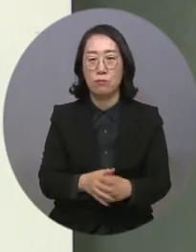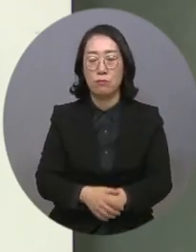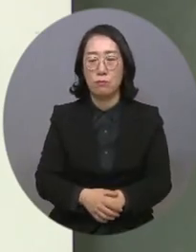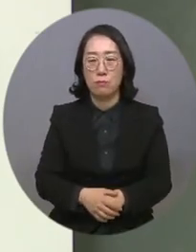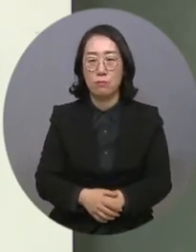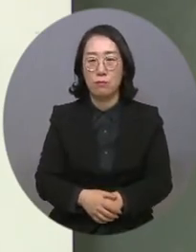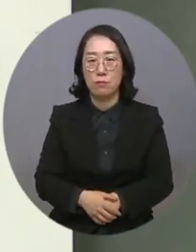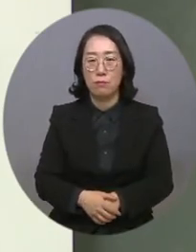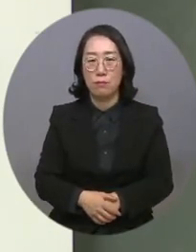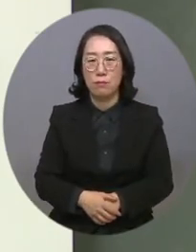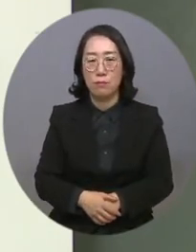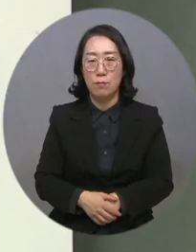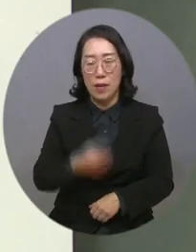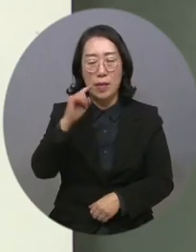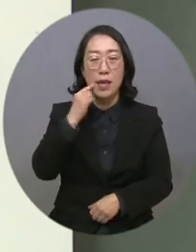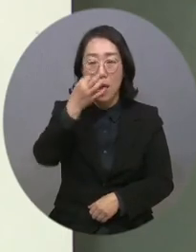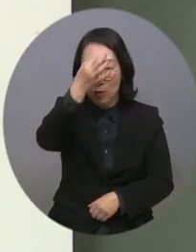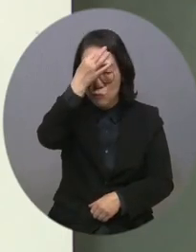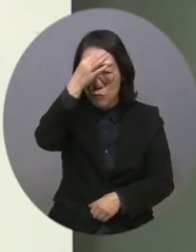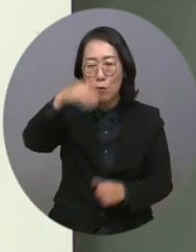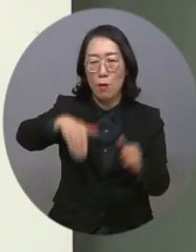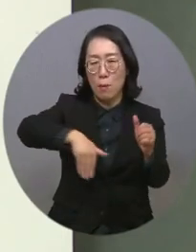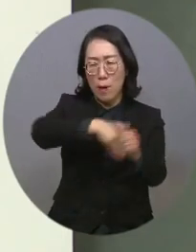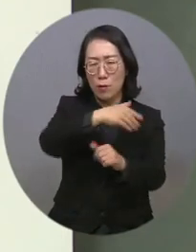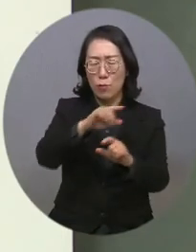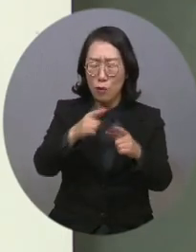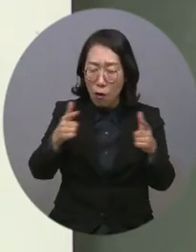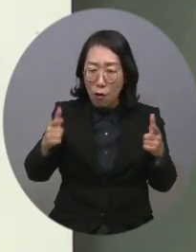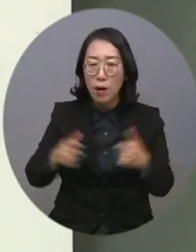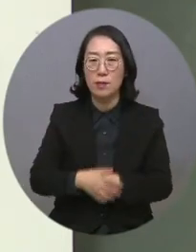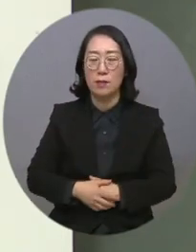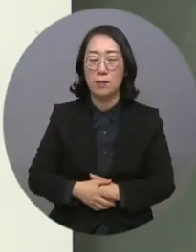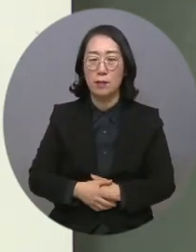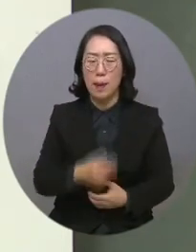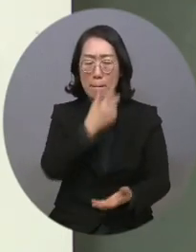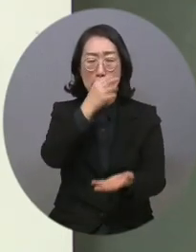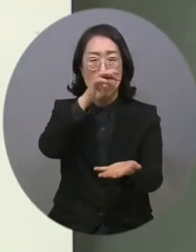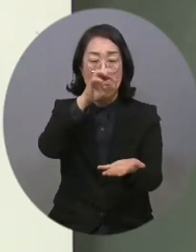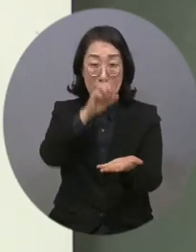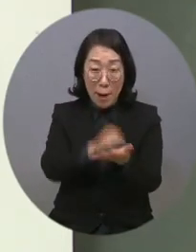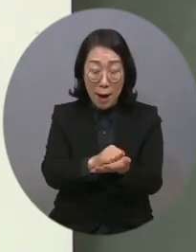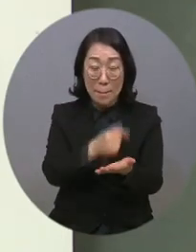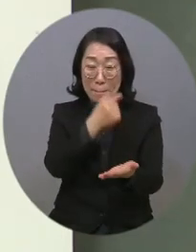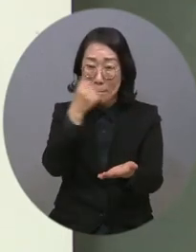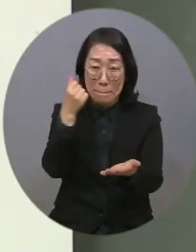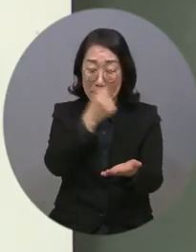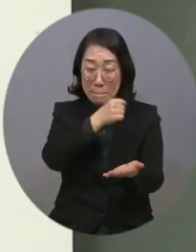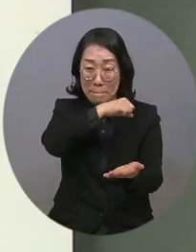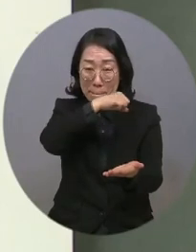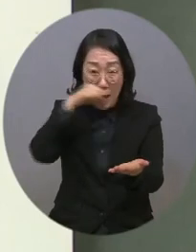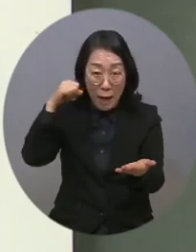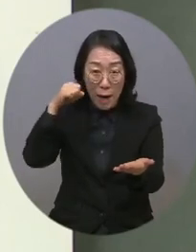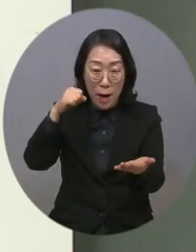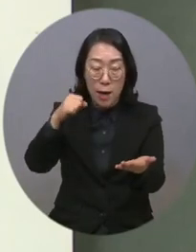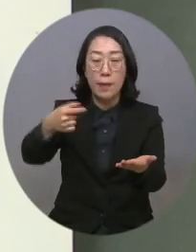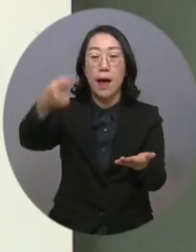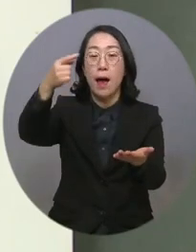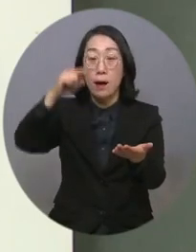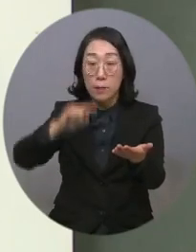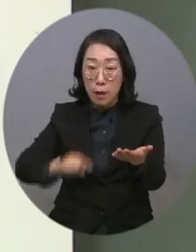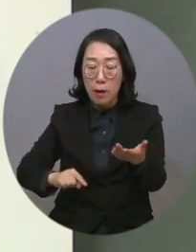또 예술 이런 거를 전부 다 파악을 하고 섭렵을 해서 거기에서